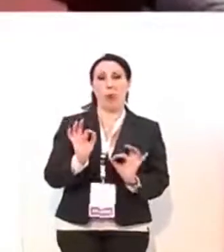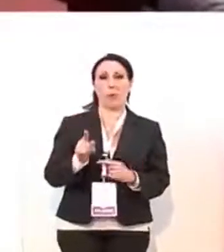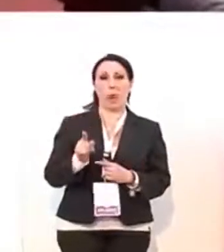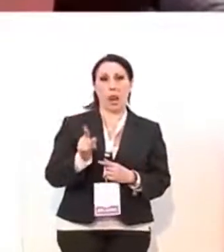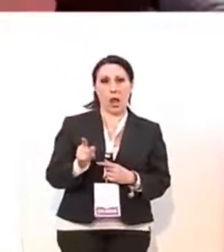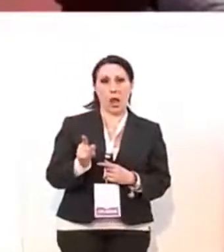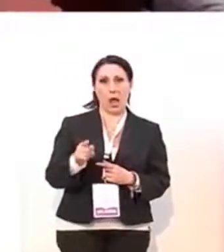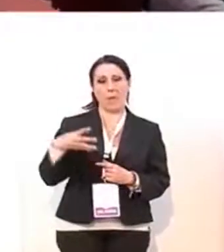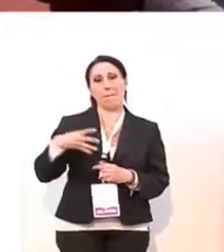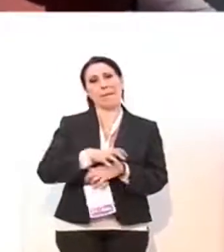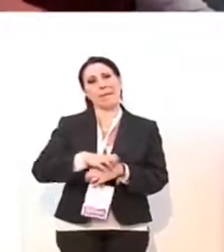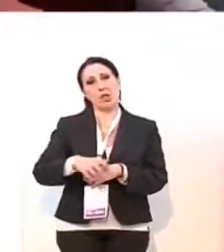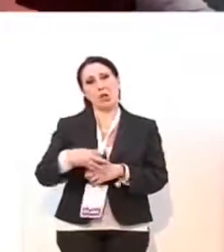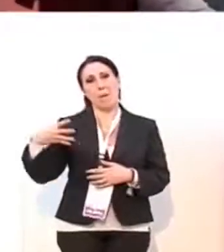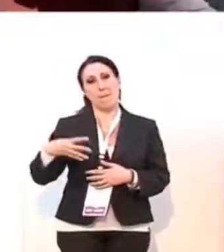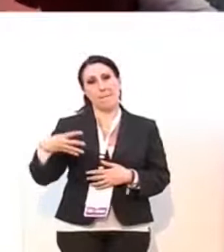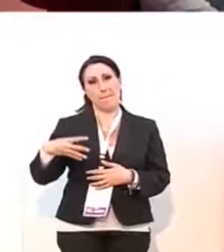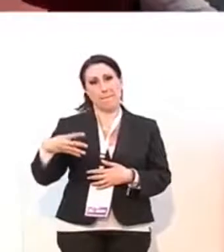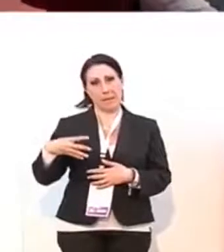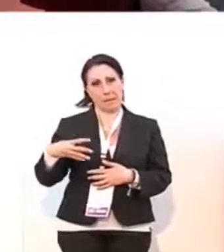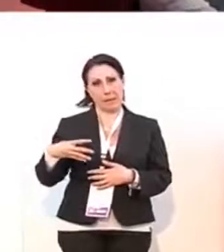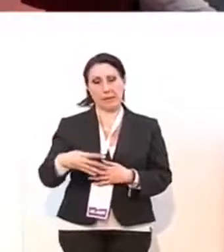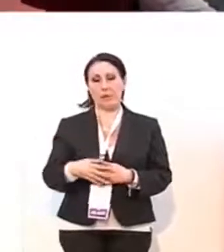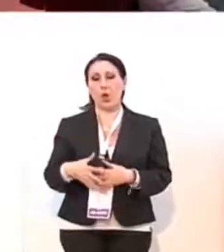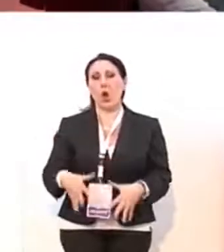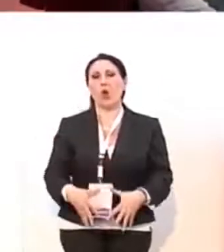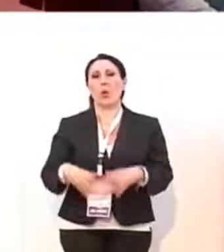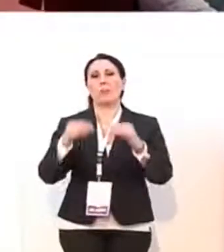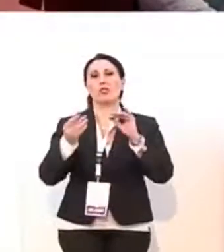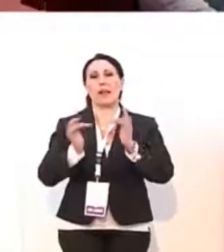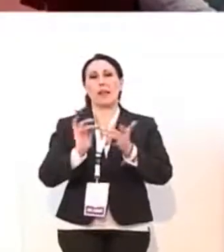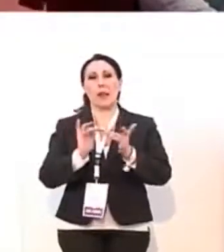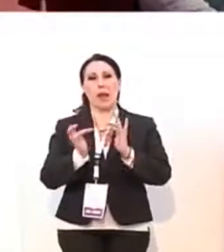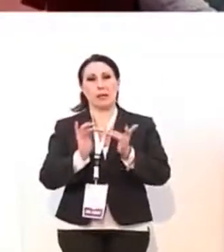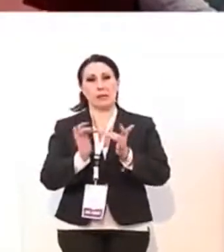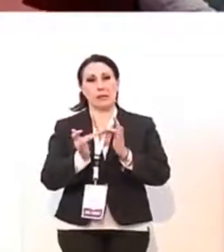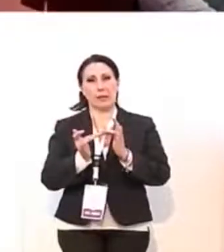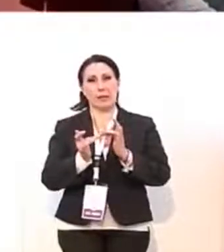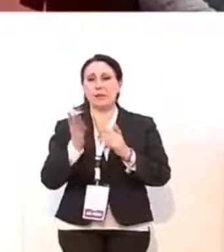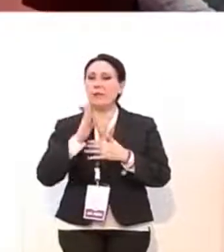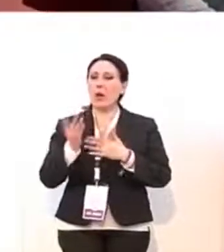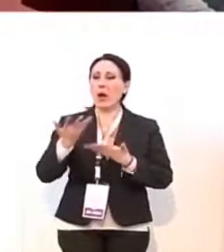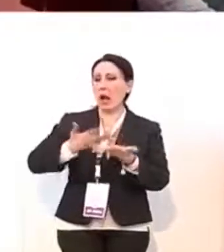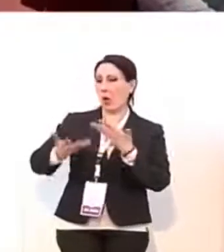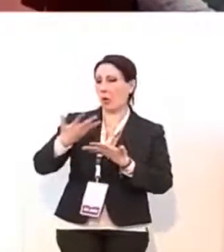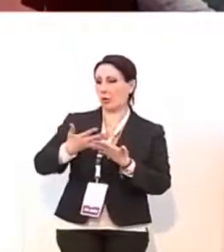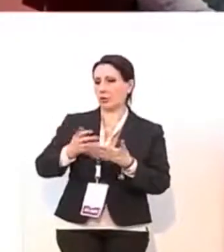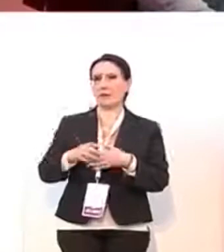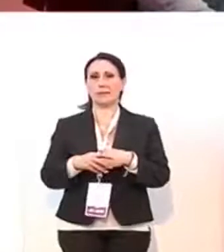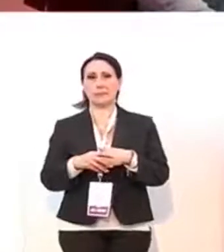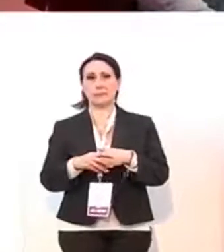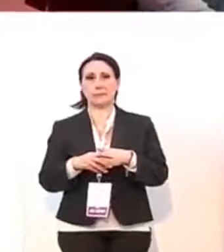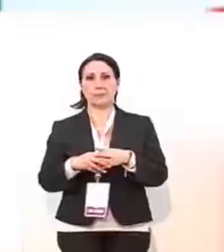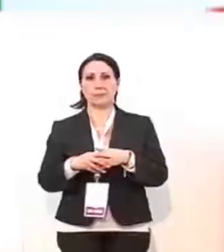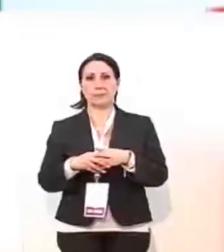uno spiacevolissimo episodio, nato in rete, credo. Mi dice che cosa è successo e lei come ha risposto?